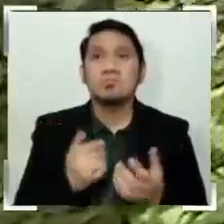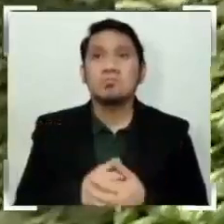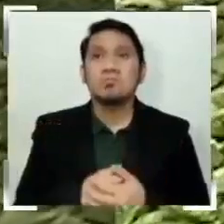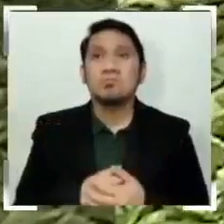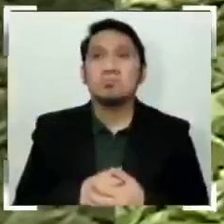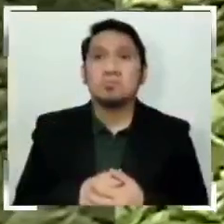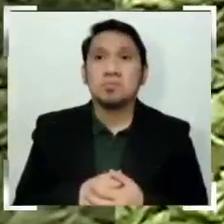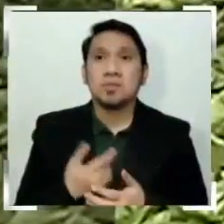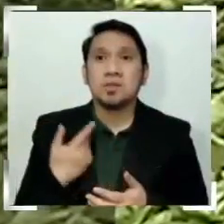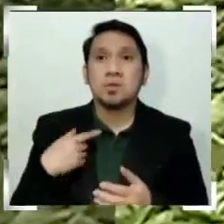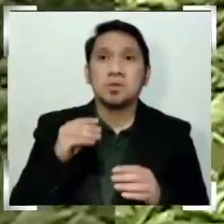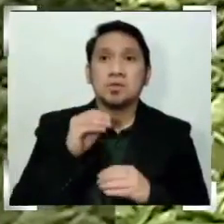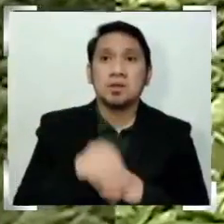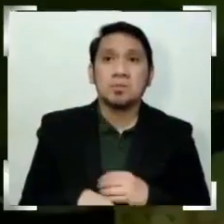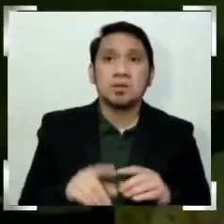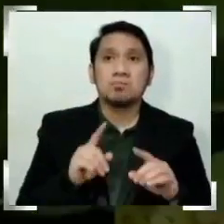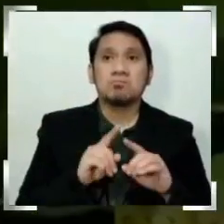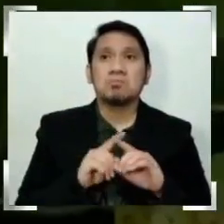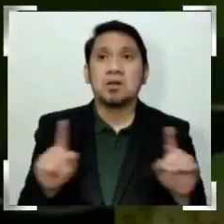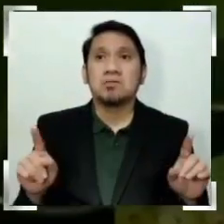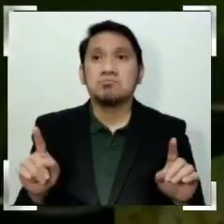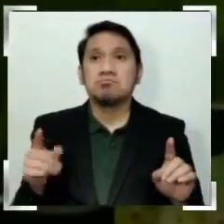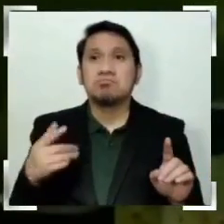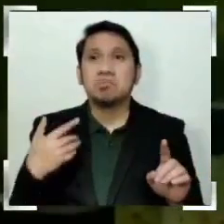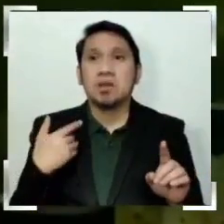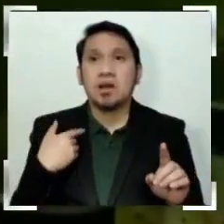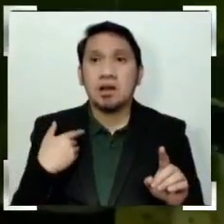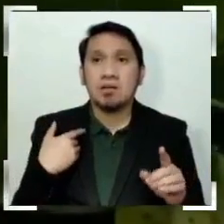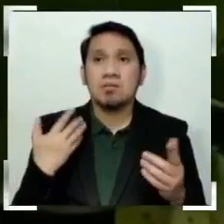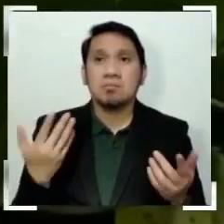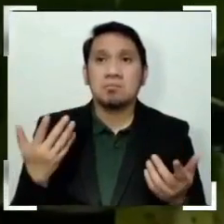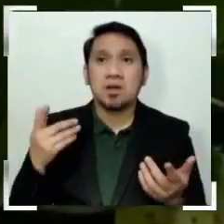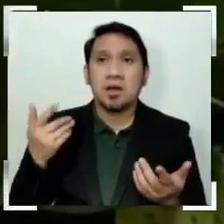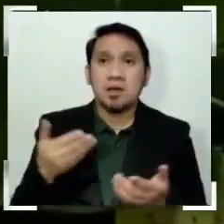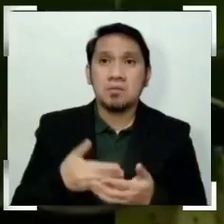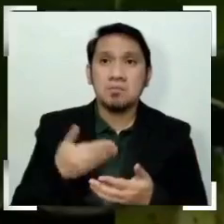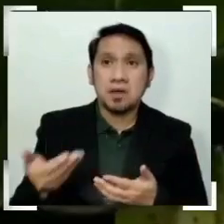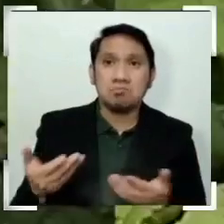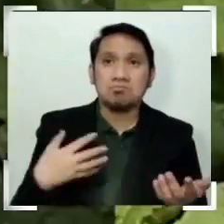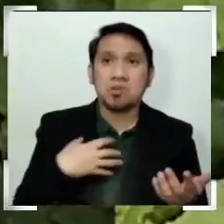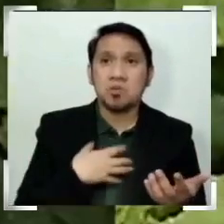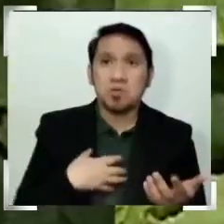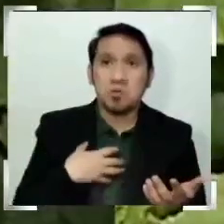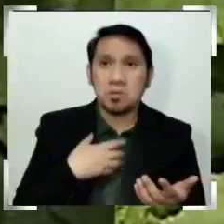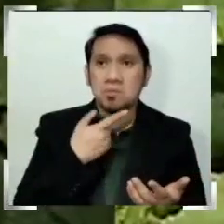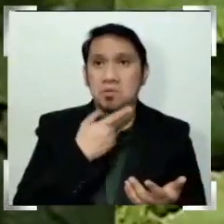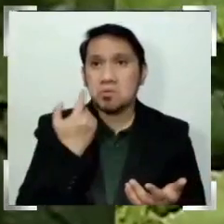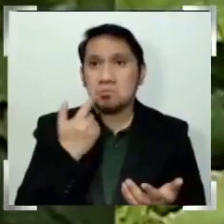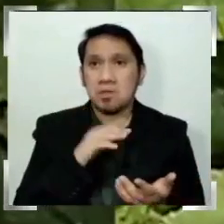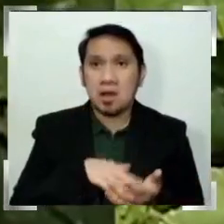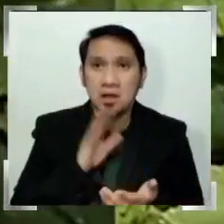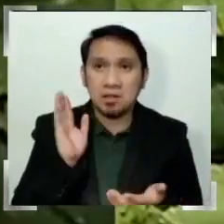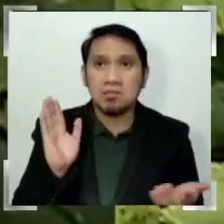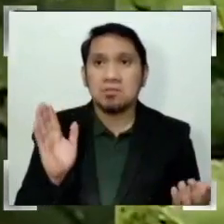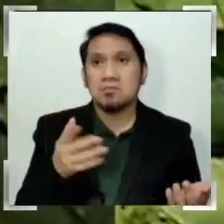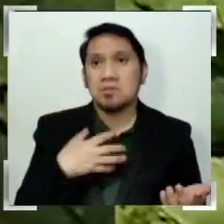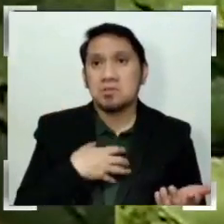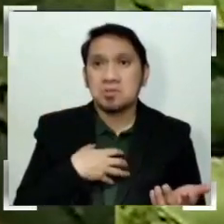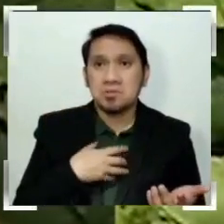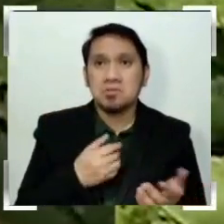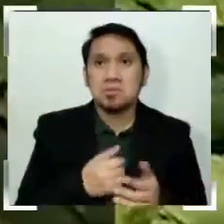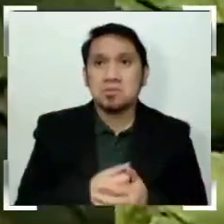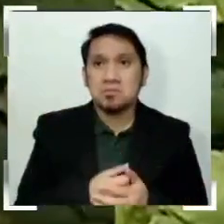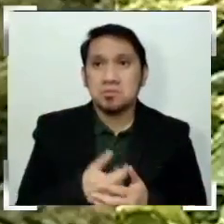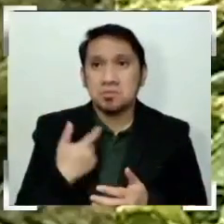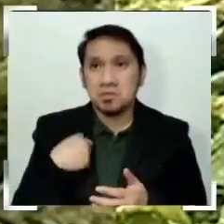tanong. Tapos mag-tuan man ang mga bayir, mag-reklamo. Hindi na mahal eh. So, amuha na lang kang